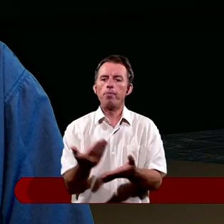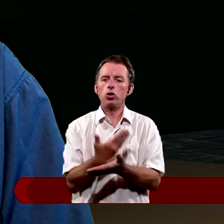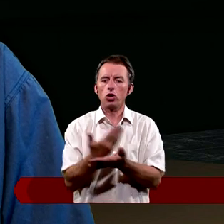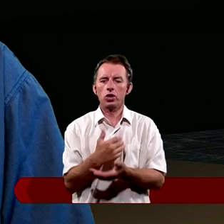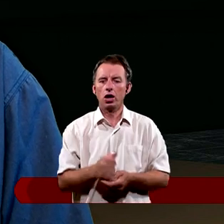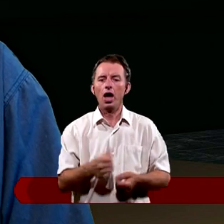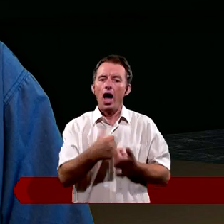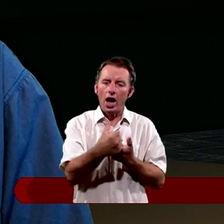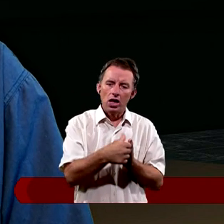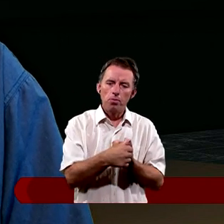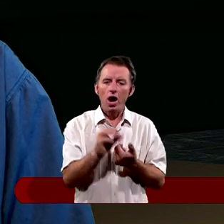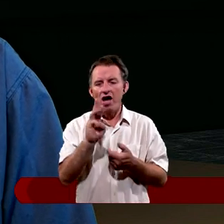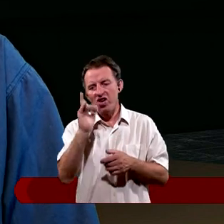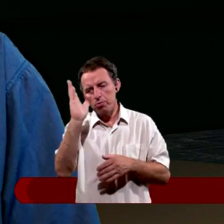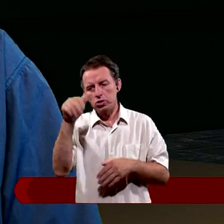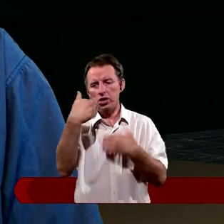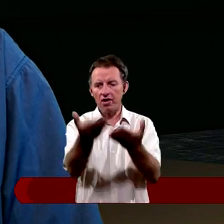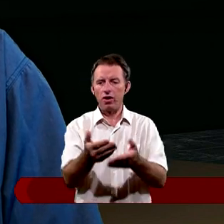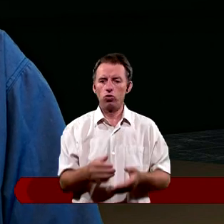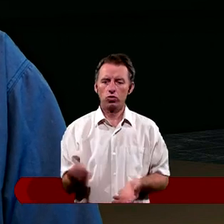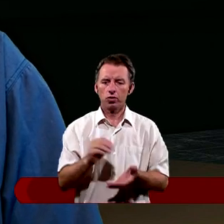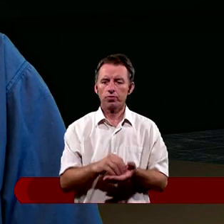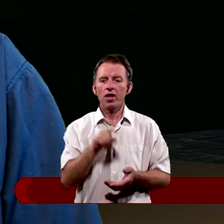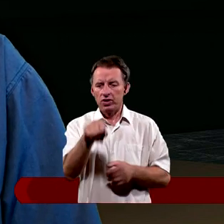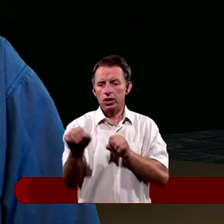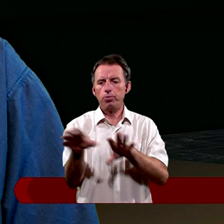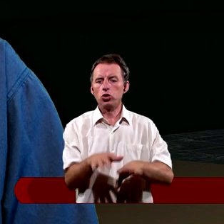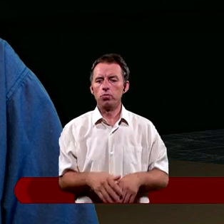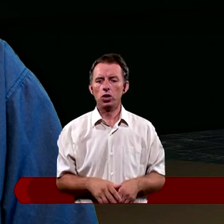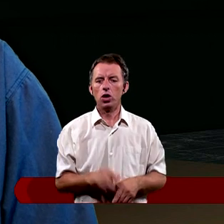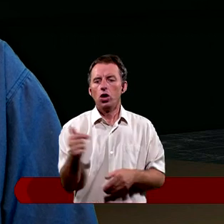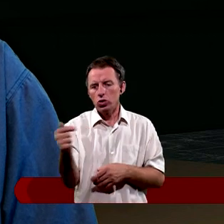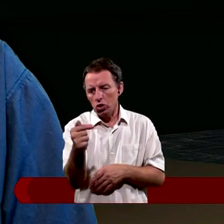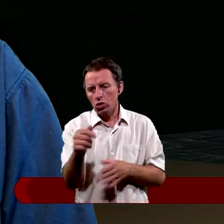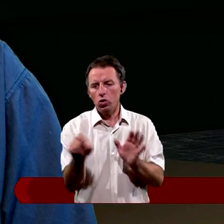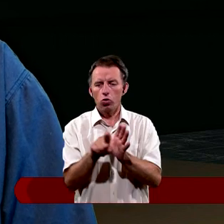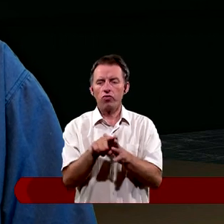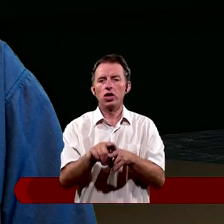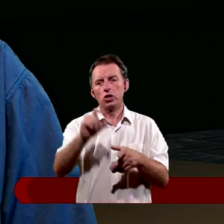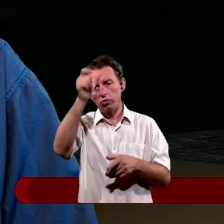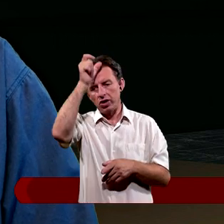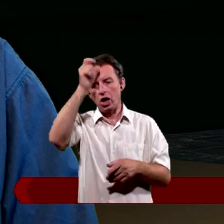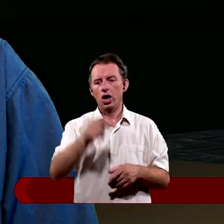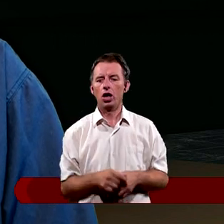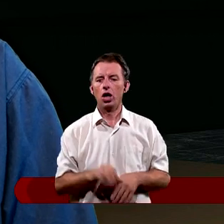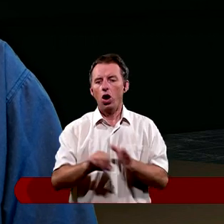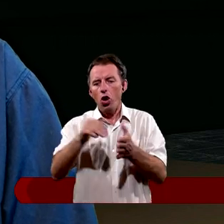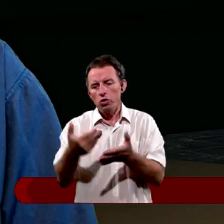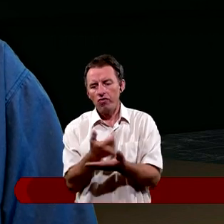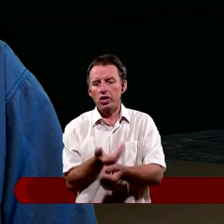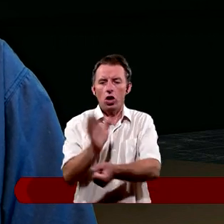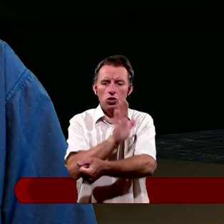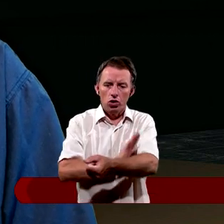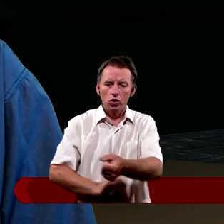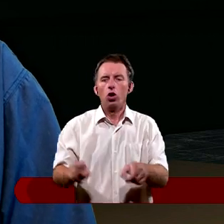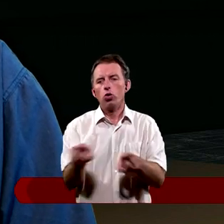początku Adama, później Ewę mu dodał. I w ten sposób to dotyczy głównie człowieka, prawda? I odnowienie,